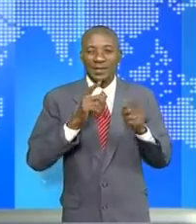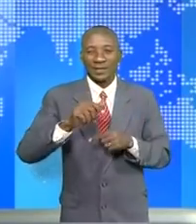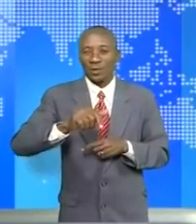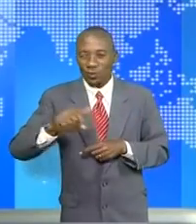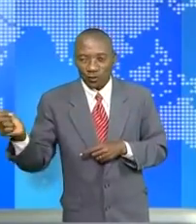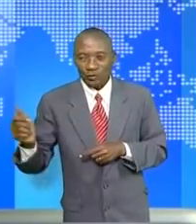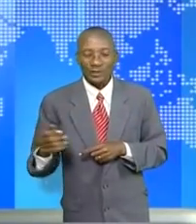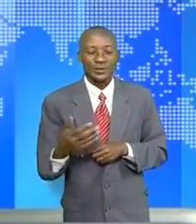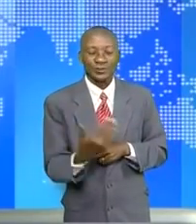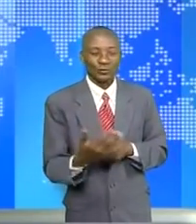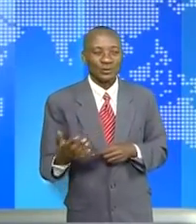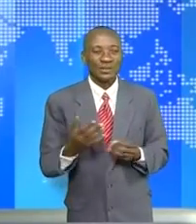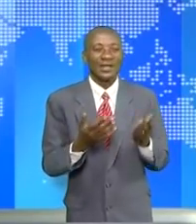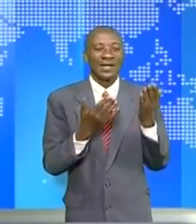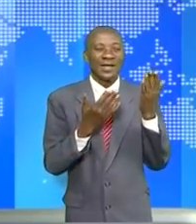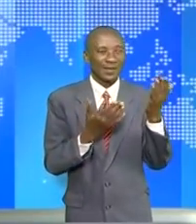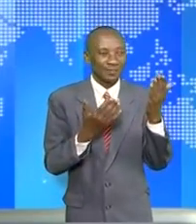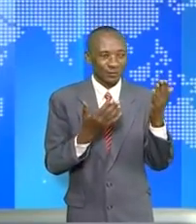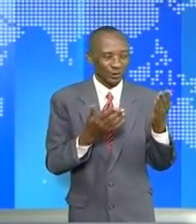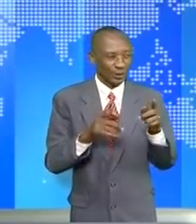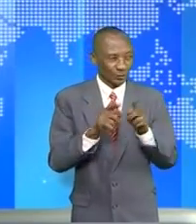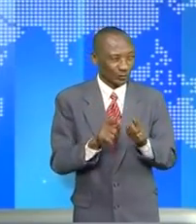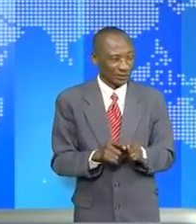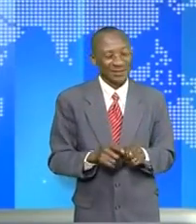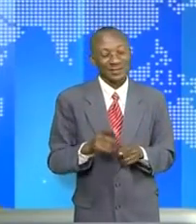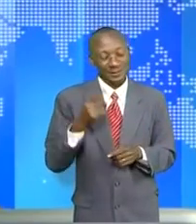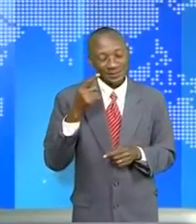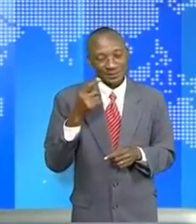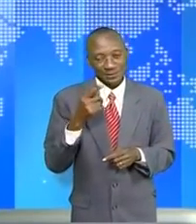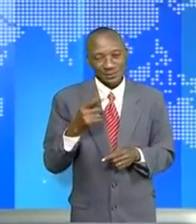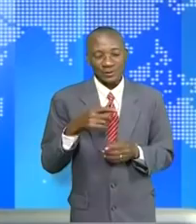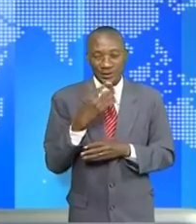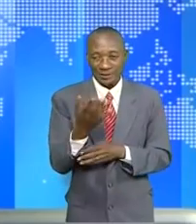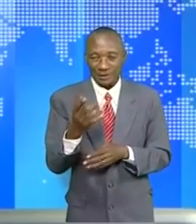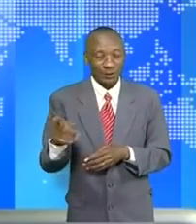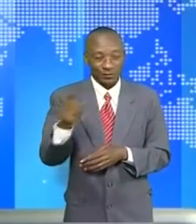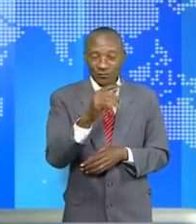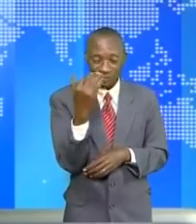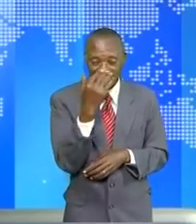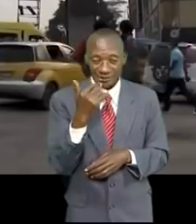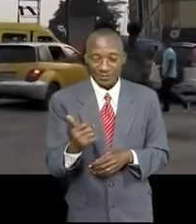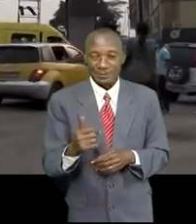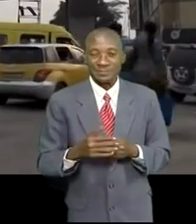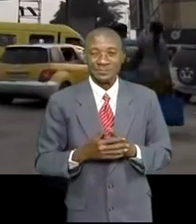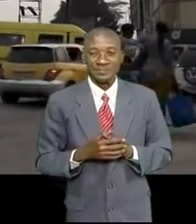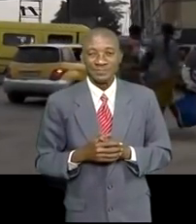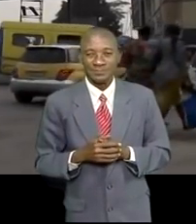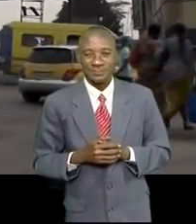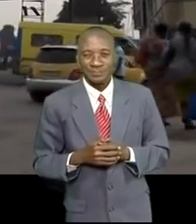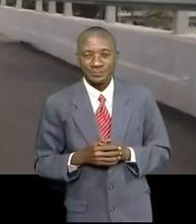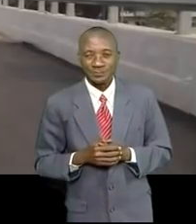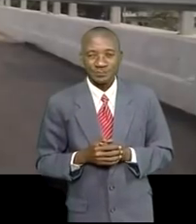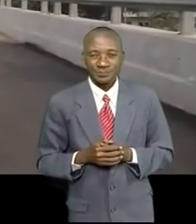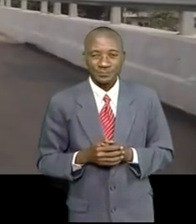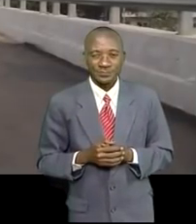terrain pour faire le constat de l'évolution des dix travaux. Nanou Umba et JR Kabamba. C'est une